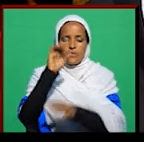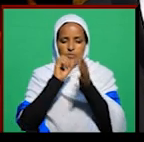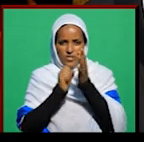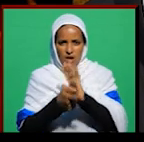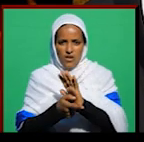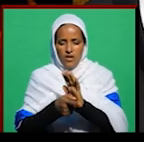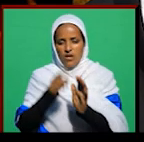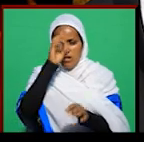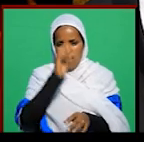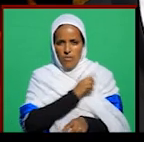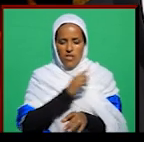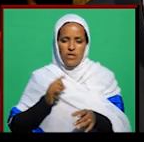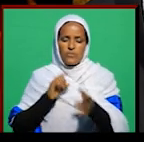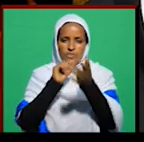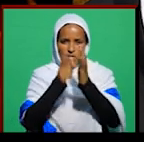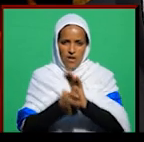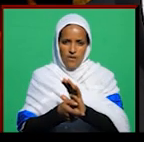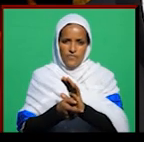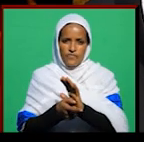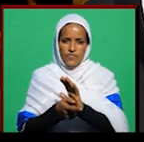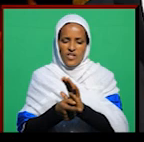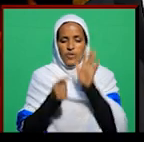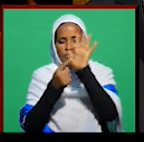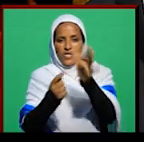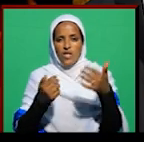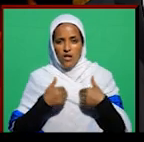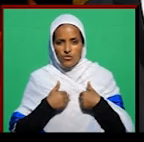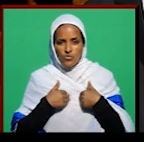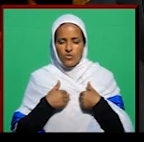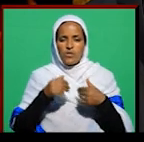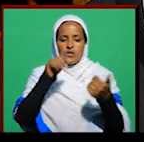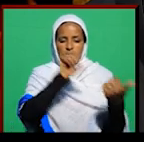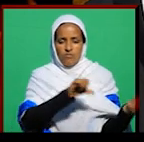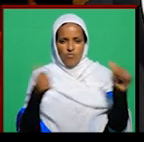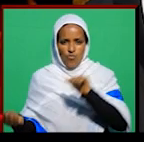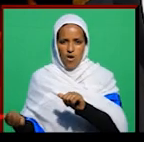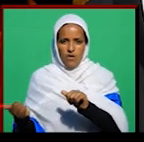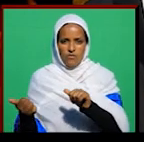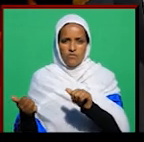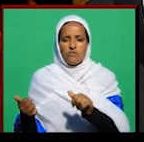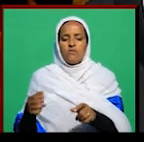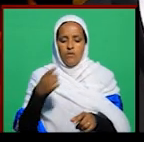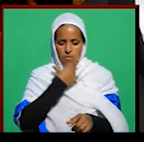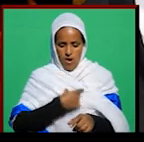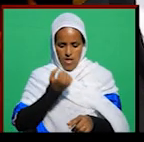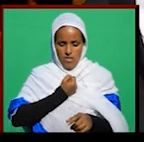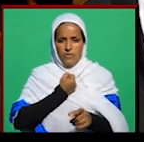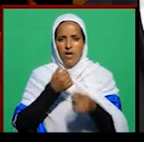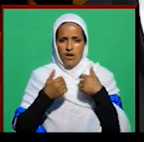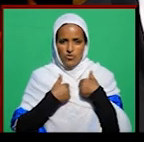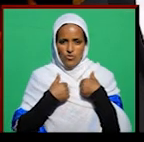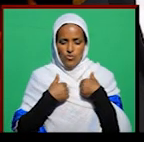ምሳሌ፣ ምልክት የማተብ ምሳሌ፣ አባጌ የምእመናን ምሳሌ፣ ምልክት ያላቸው የጥሙቃን ማተብ ያላቸው፣ ምልክት የሌላቸው